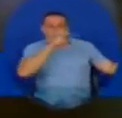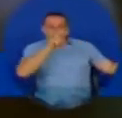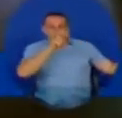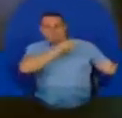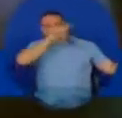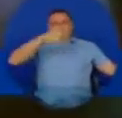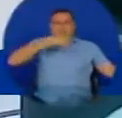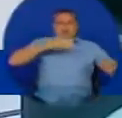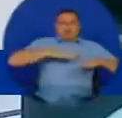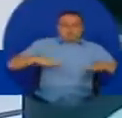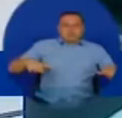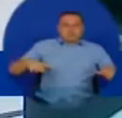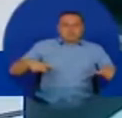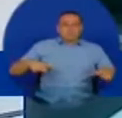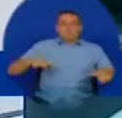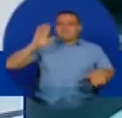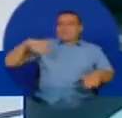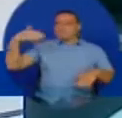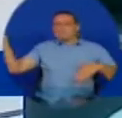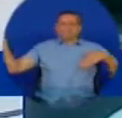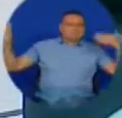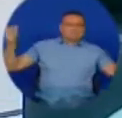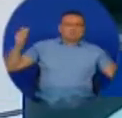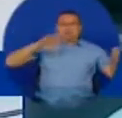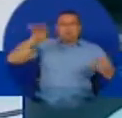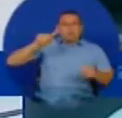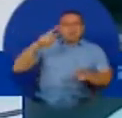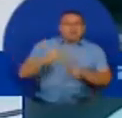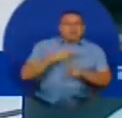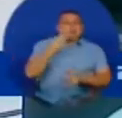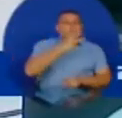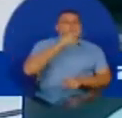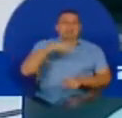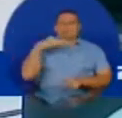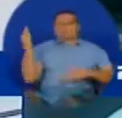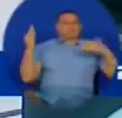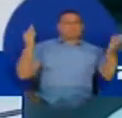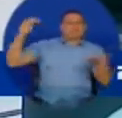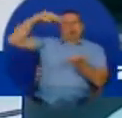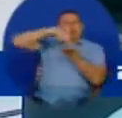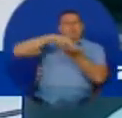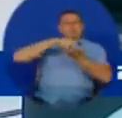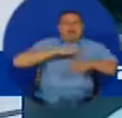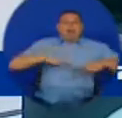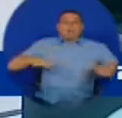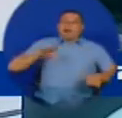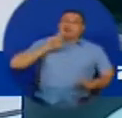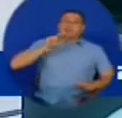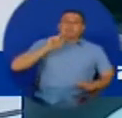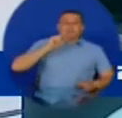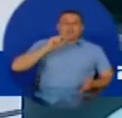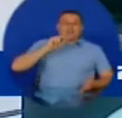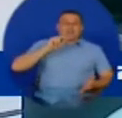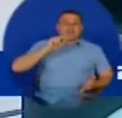מאוד התקפות, אני חושבת גם מימין וגם משמאל, שלא היו רגילים לראות ימנים ושמאלנים, אנשים עם מתנחלויות, בלב תל